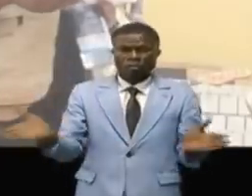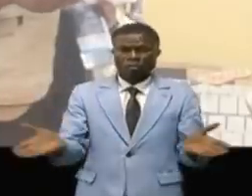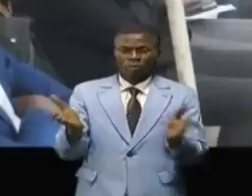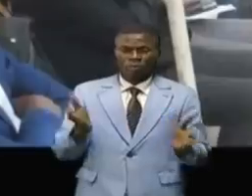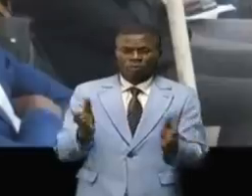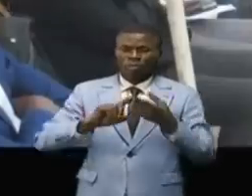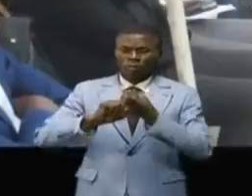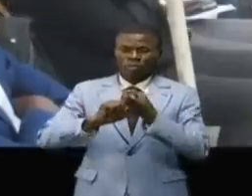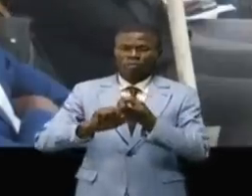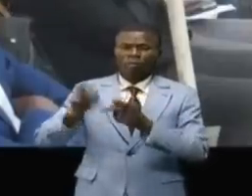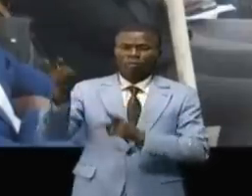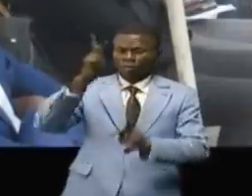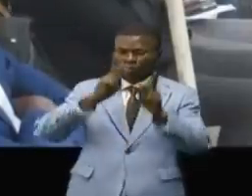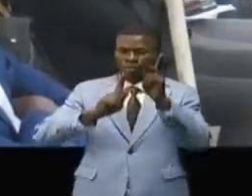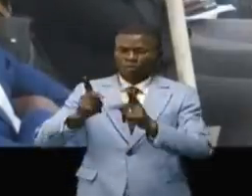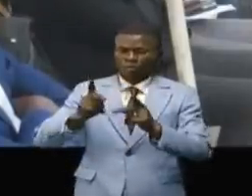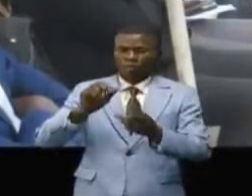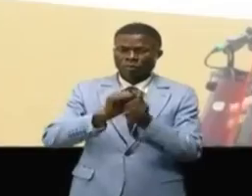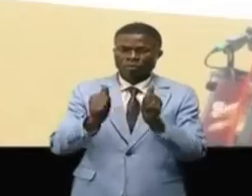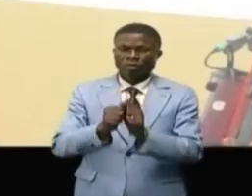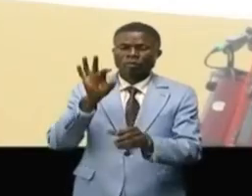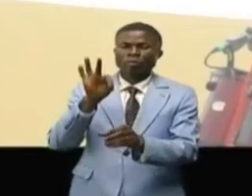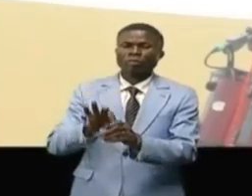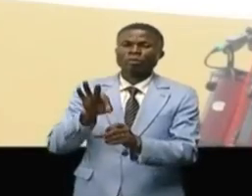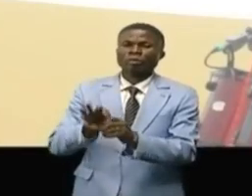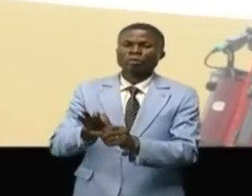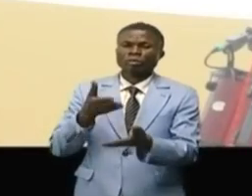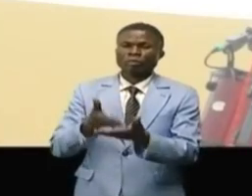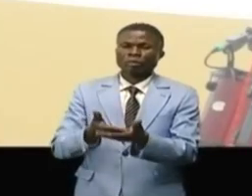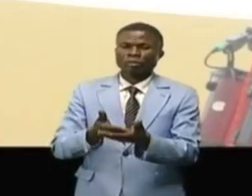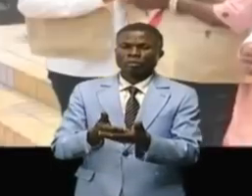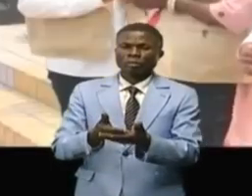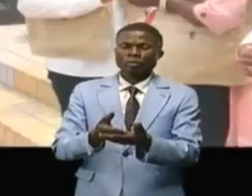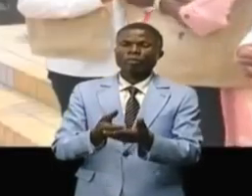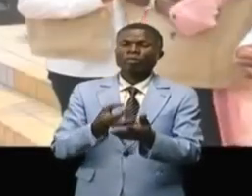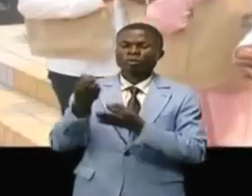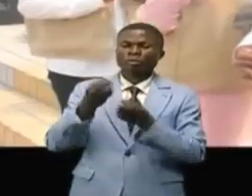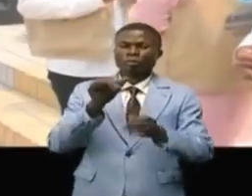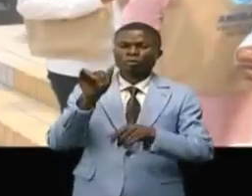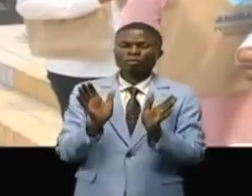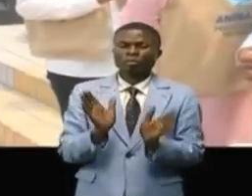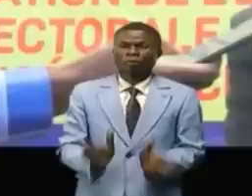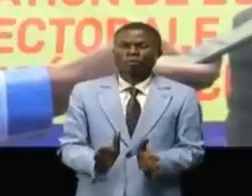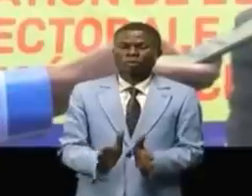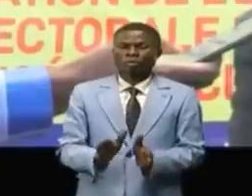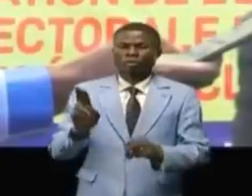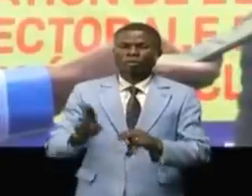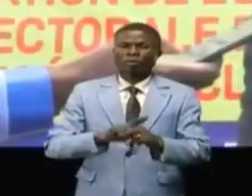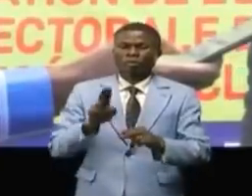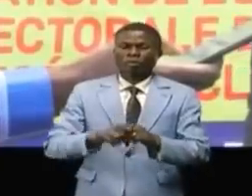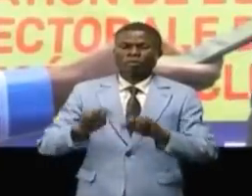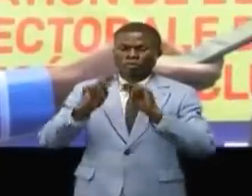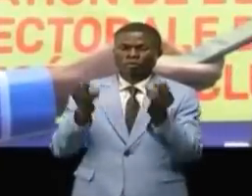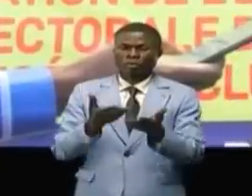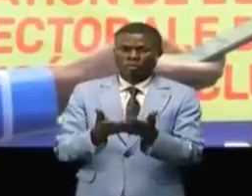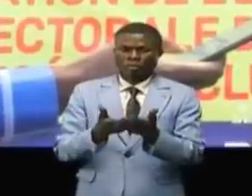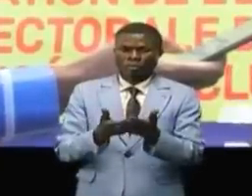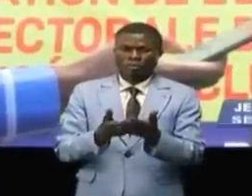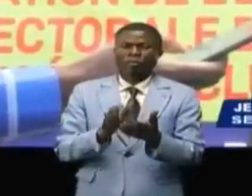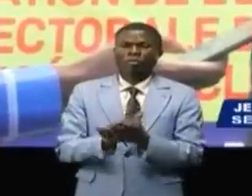la confiance de la population envers le processus électoral a signifié le secrétaire exécutif du récit